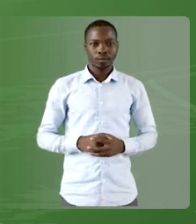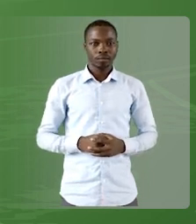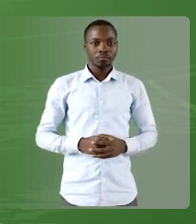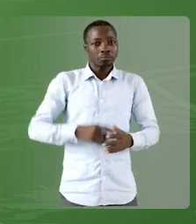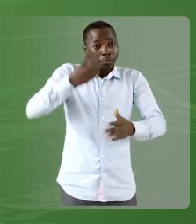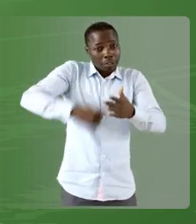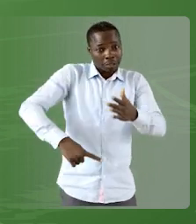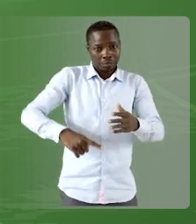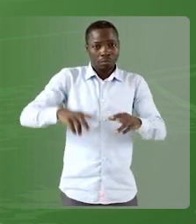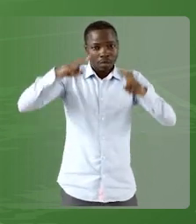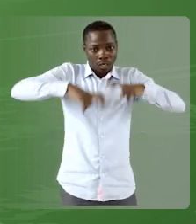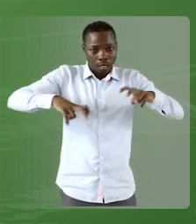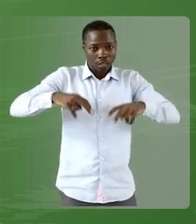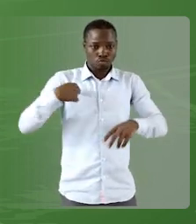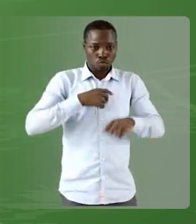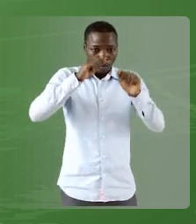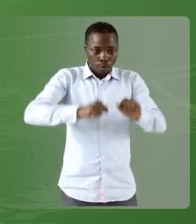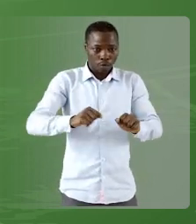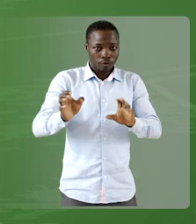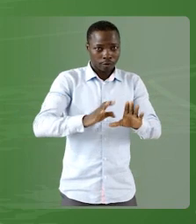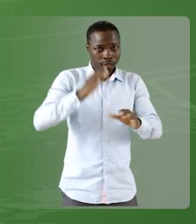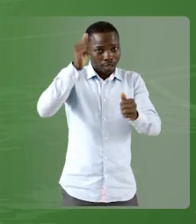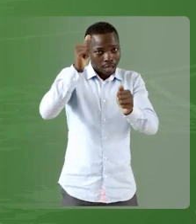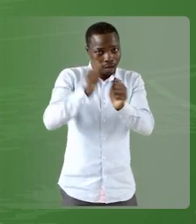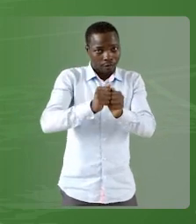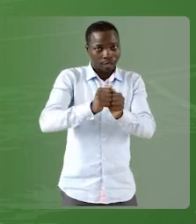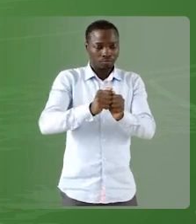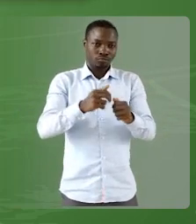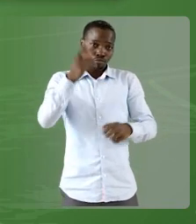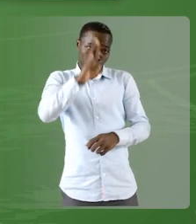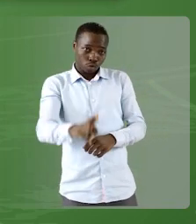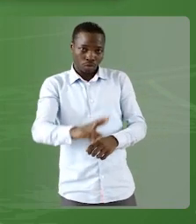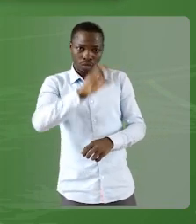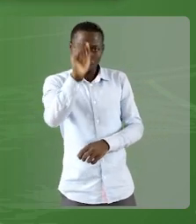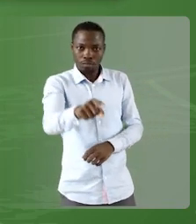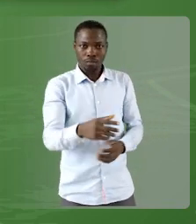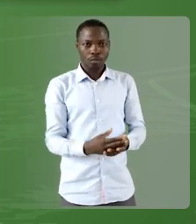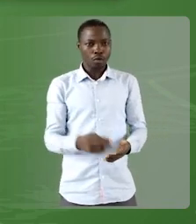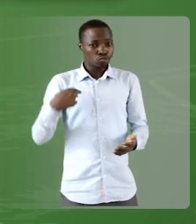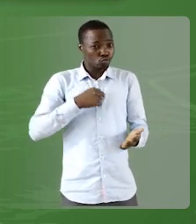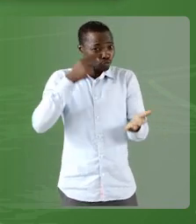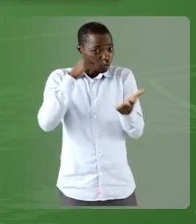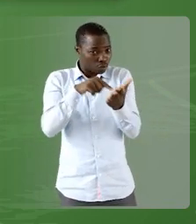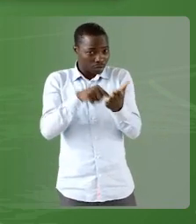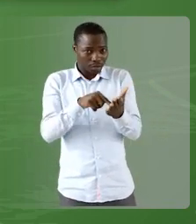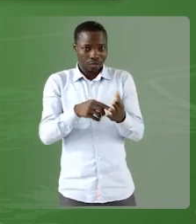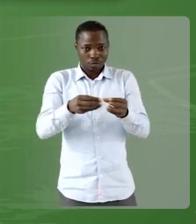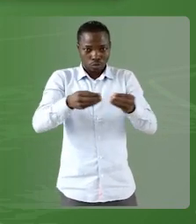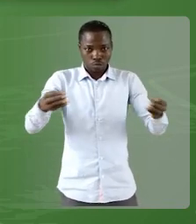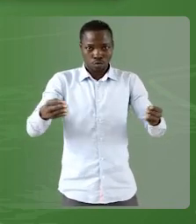Quelle analyse peut-on faire de ces résultats? En effet, nous constatons qu'un